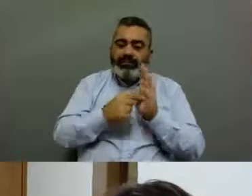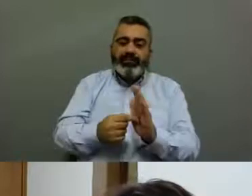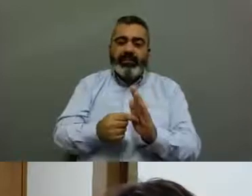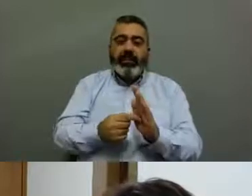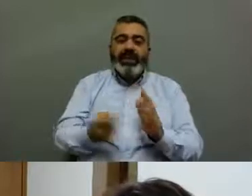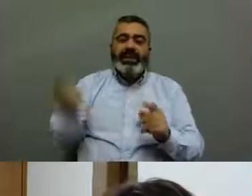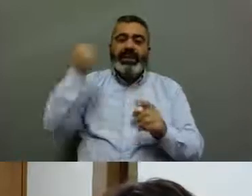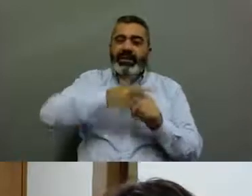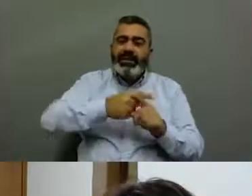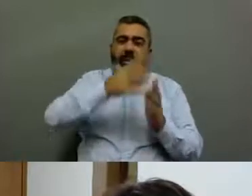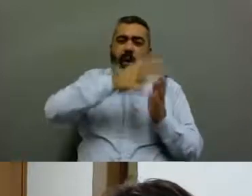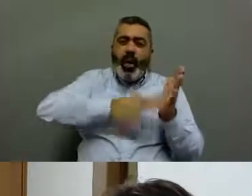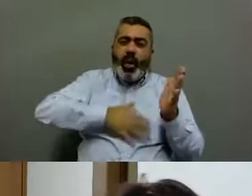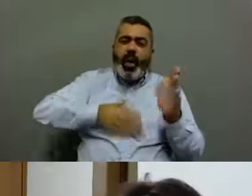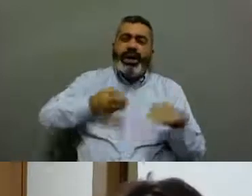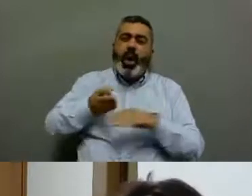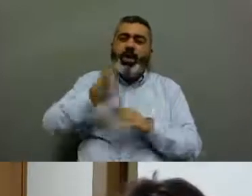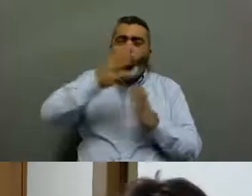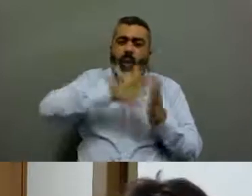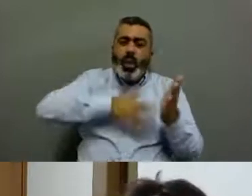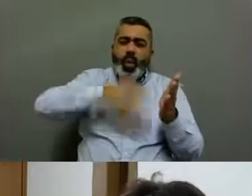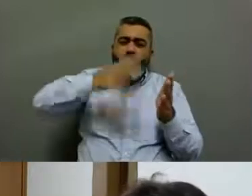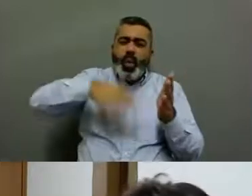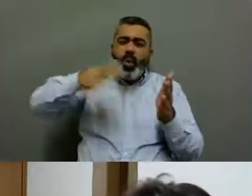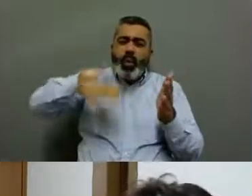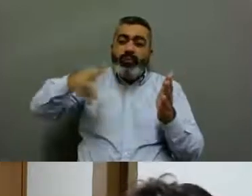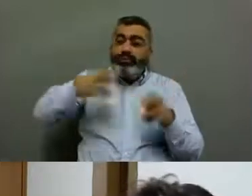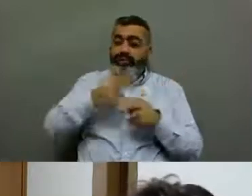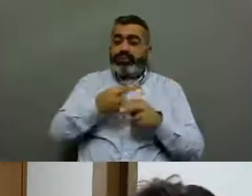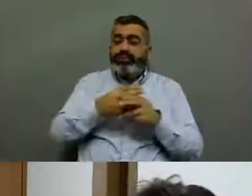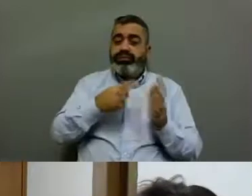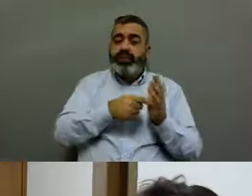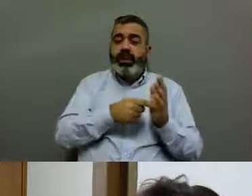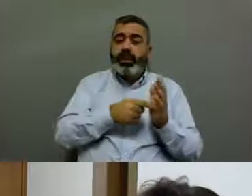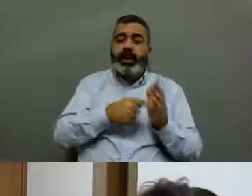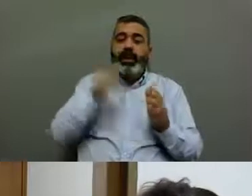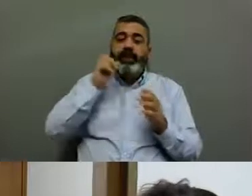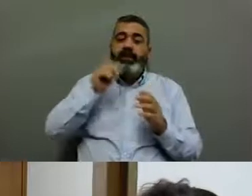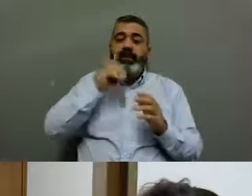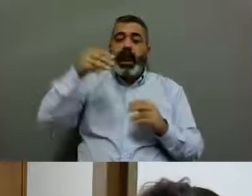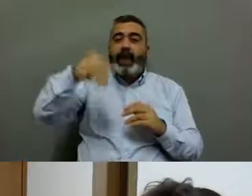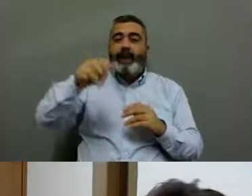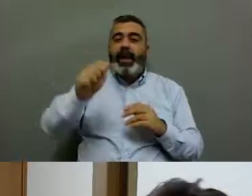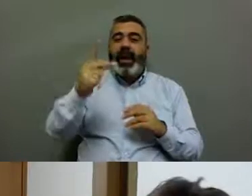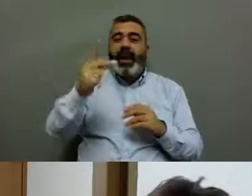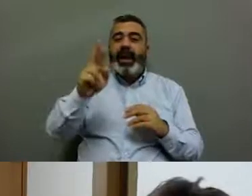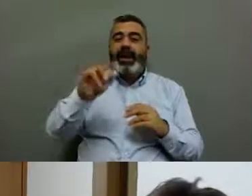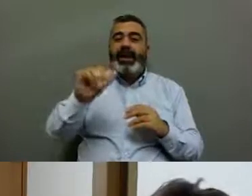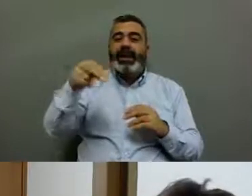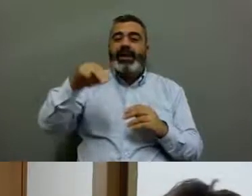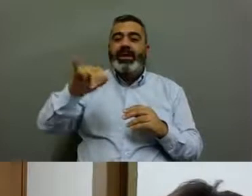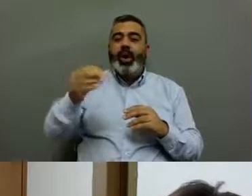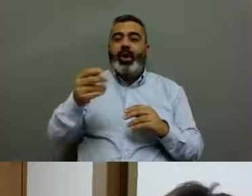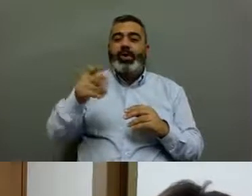μια μακροσκελής εισαγωγή πάρα πολύ σημαντική της κυρίας Μακρινιώτη, που γίνεται η αναφορά